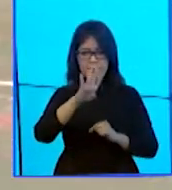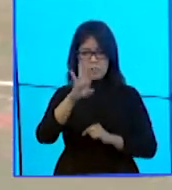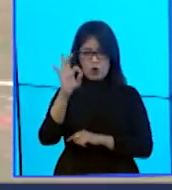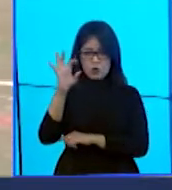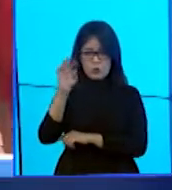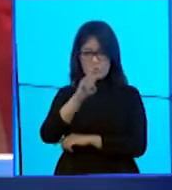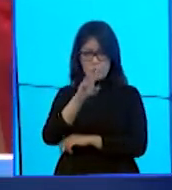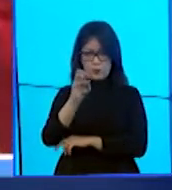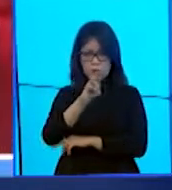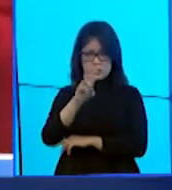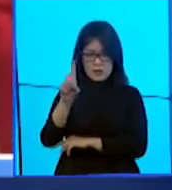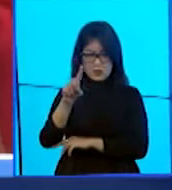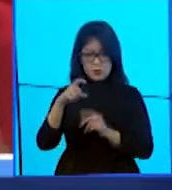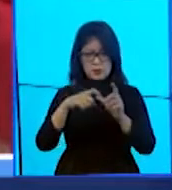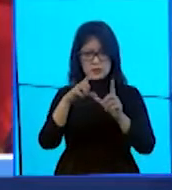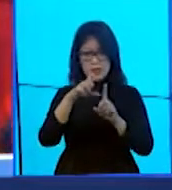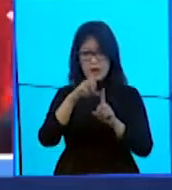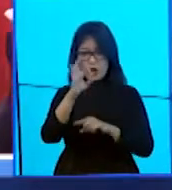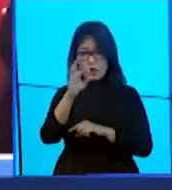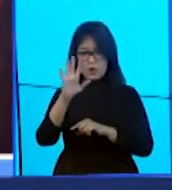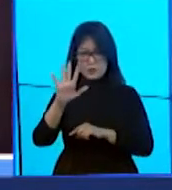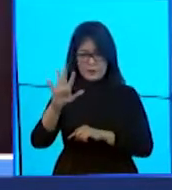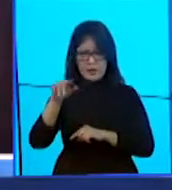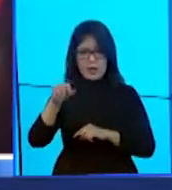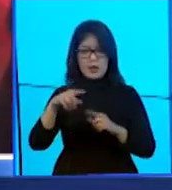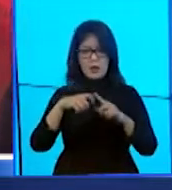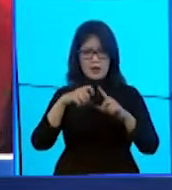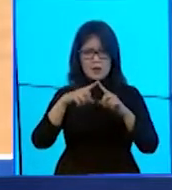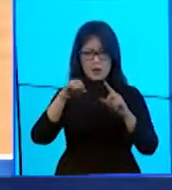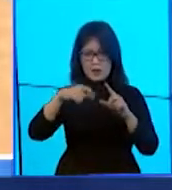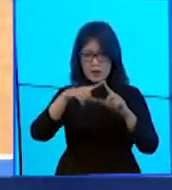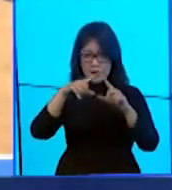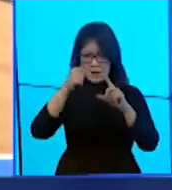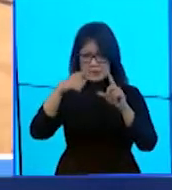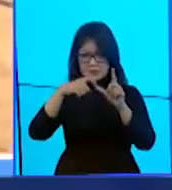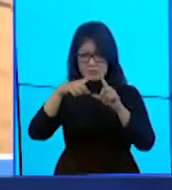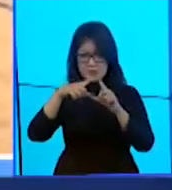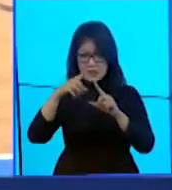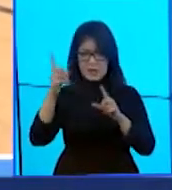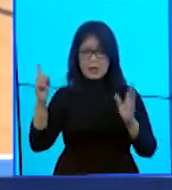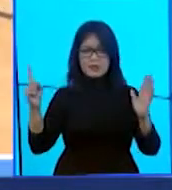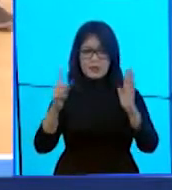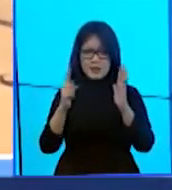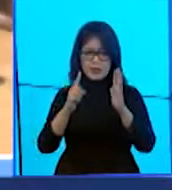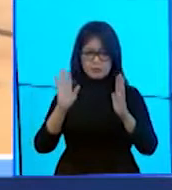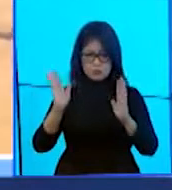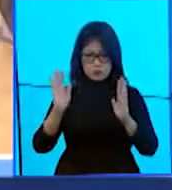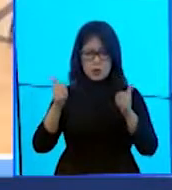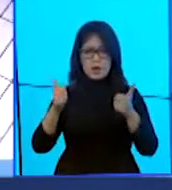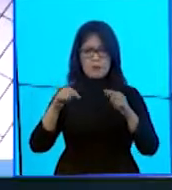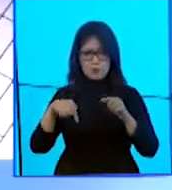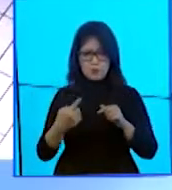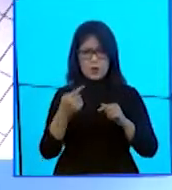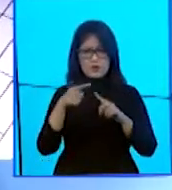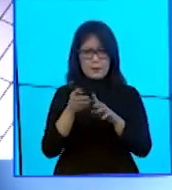Dasar Negeri 05 Jagakarsa Pagi Jakarta Selatan kembali menyelenggarakan pembelajaran tatap muka setelah sebelumnya ditutup sementara